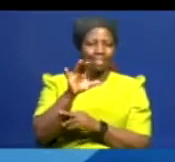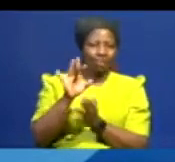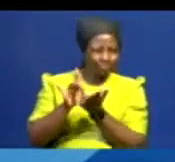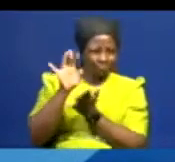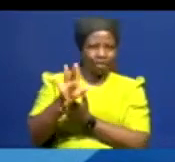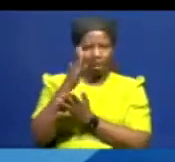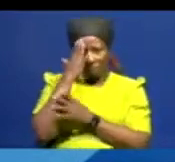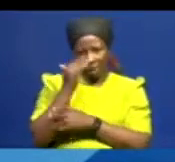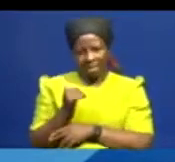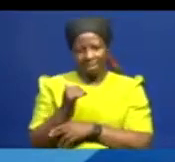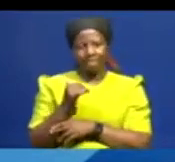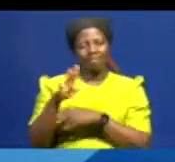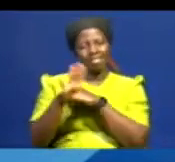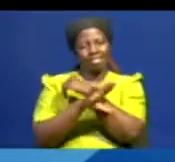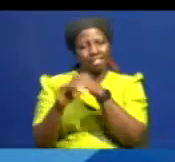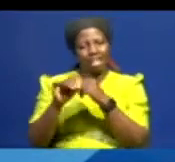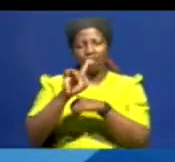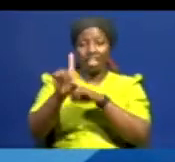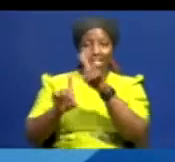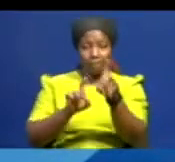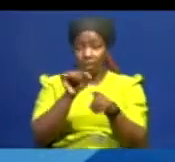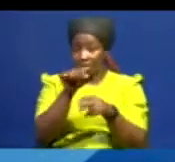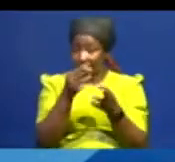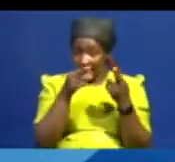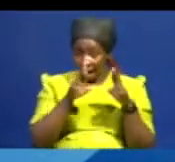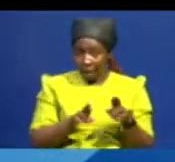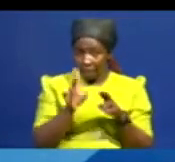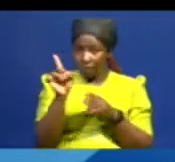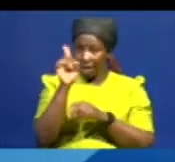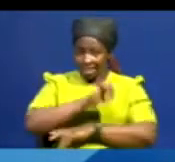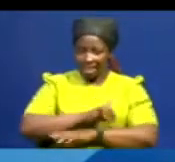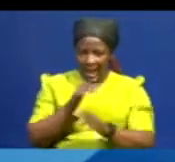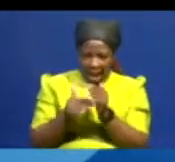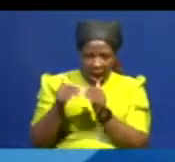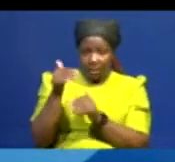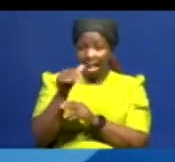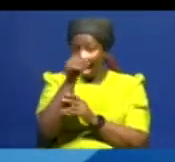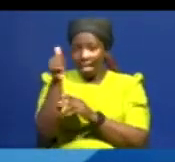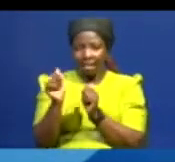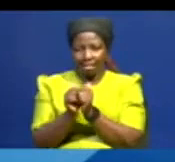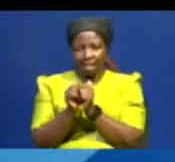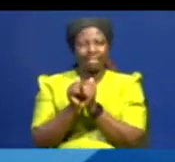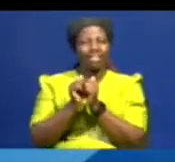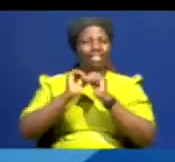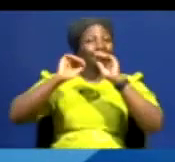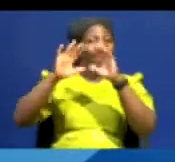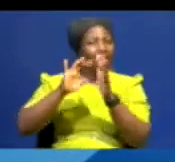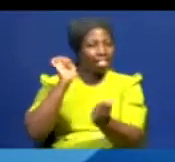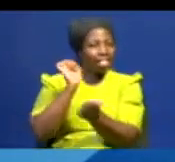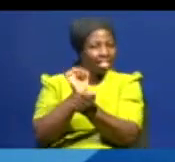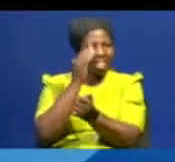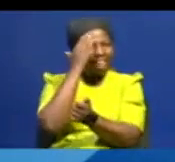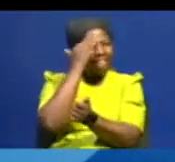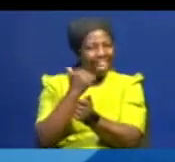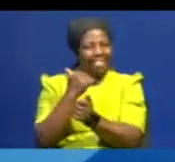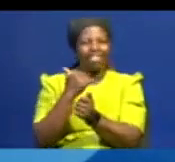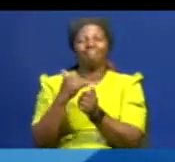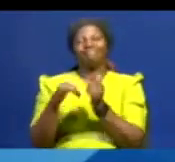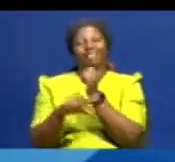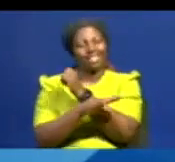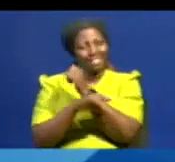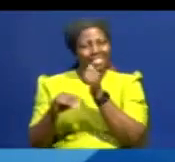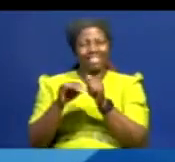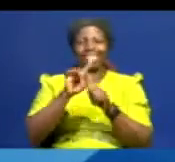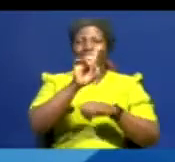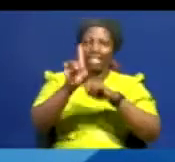mtihani. Haya yanajiri siku moja tu baada ya walimu 10 kutiwa nguvuni kwa kudaiwa kushiriki udanganyifu kwenye mtihani wa kitaifa wa kidato